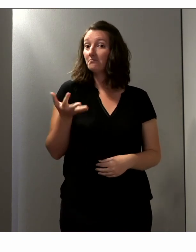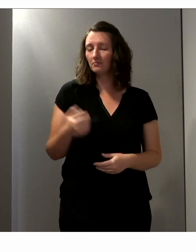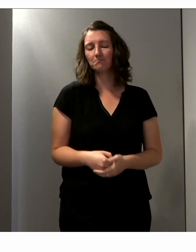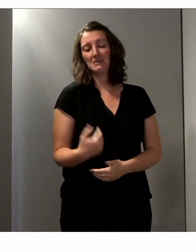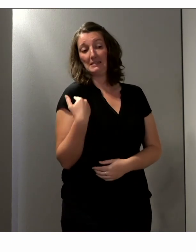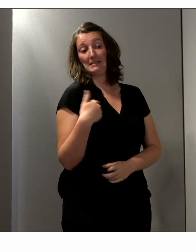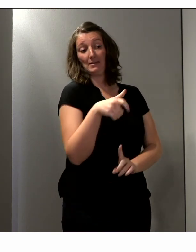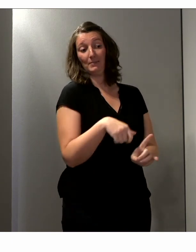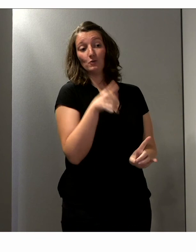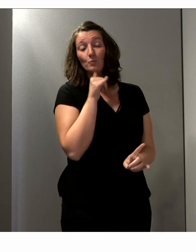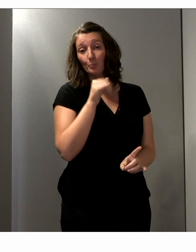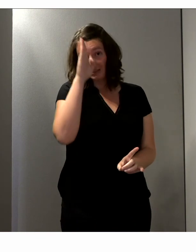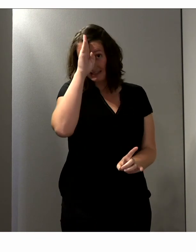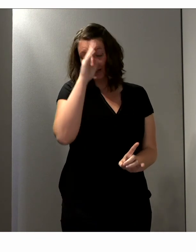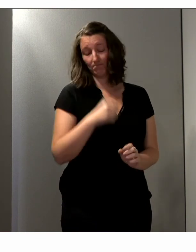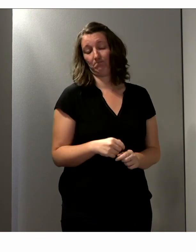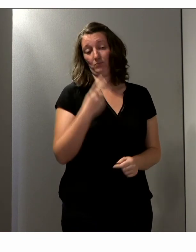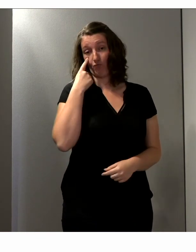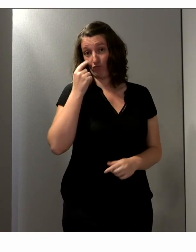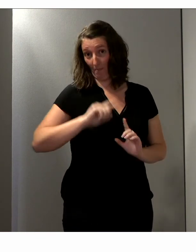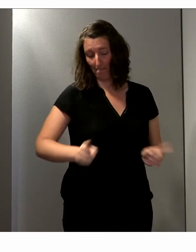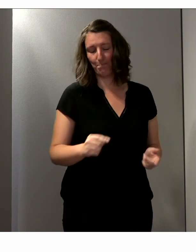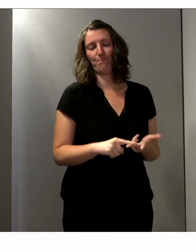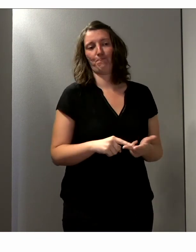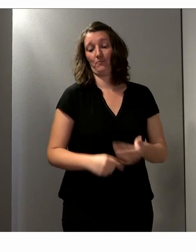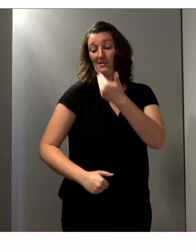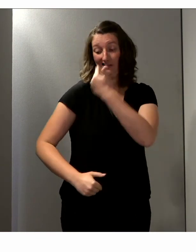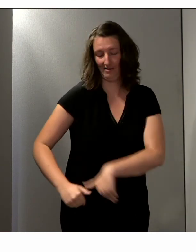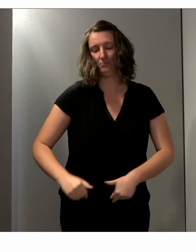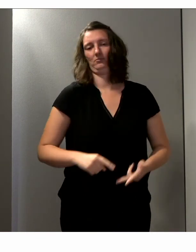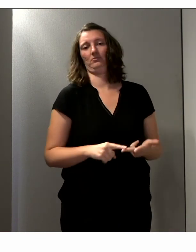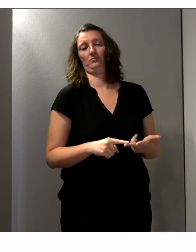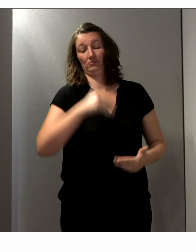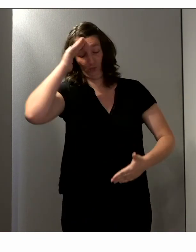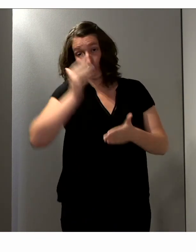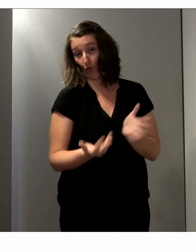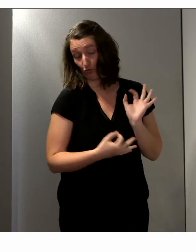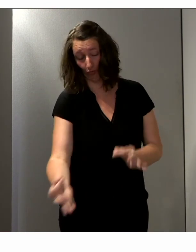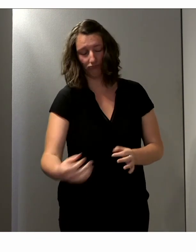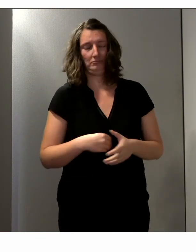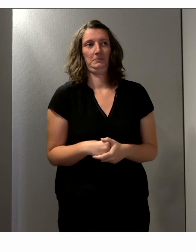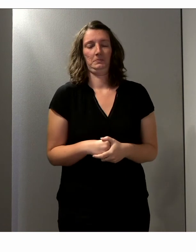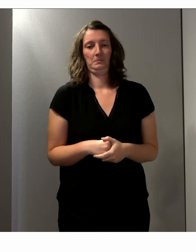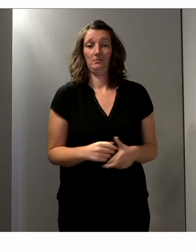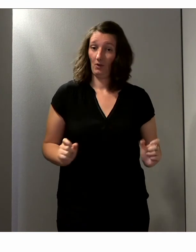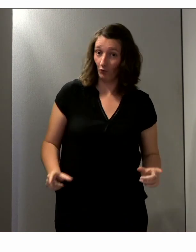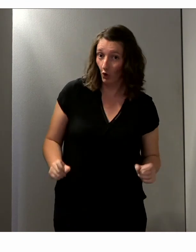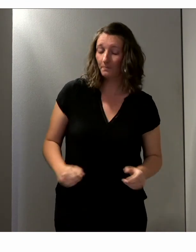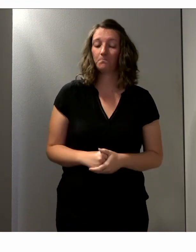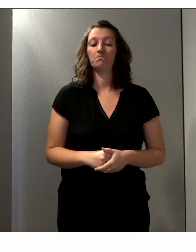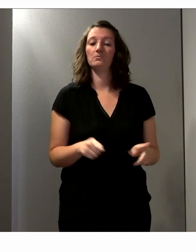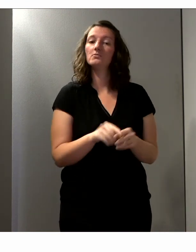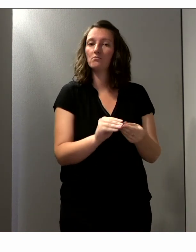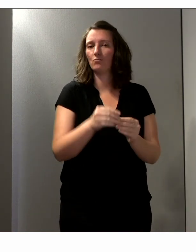ingénieur de petite taille, non-voyant, amputé du bras droit, narcoleptique, en fauteuil roulant et